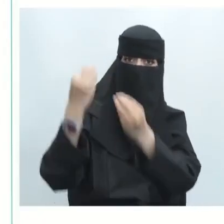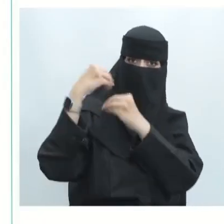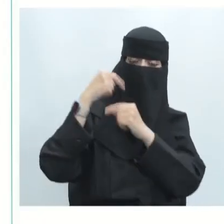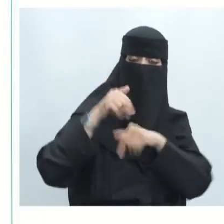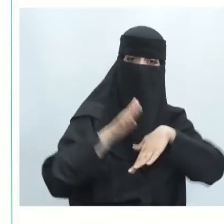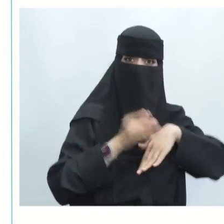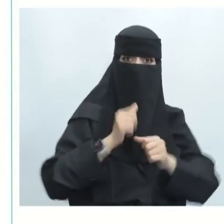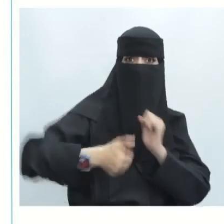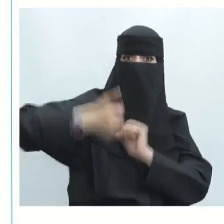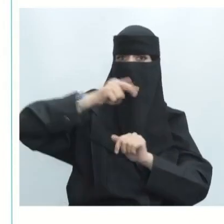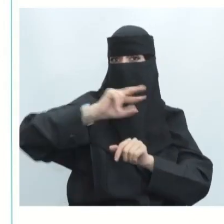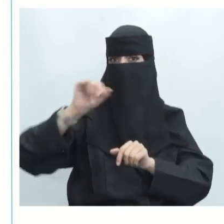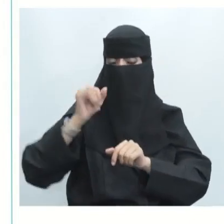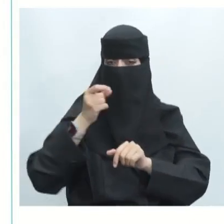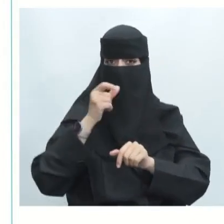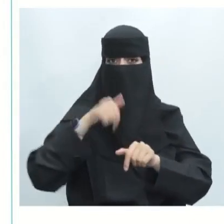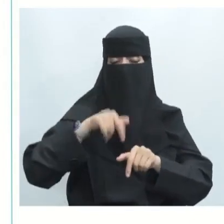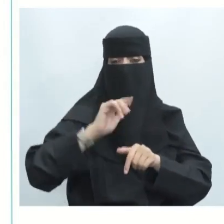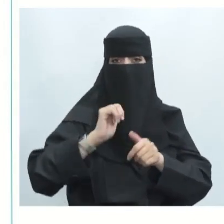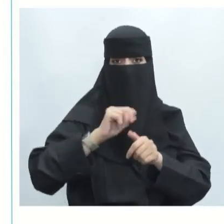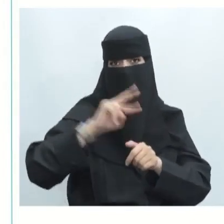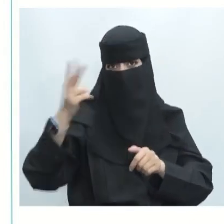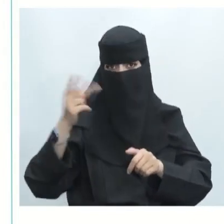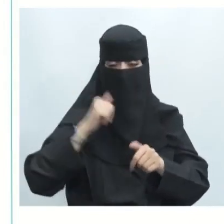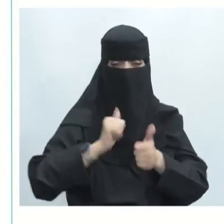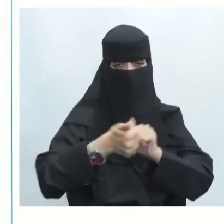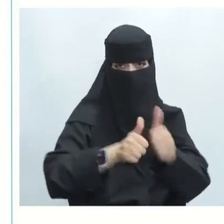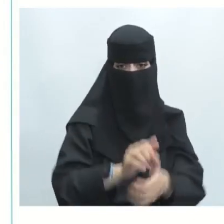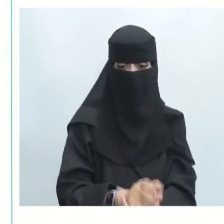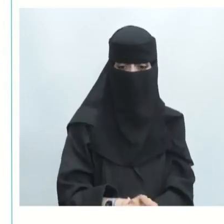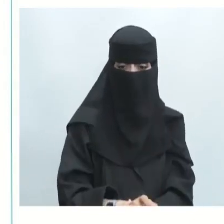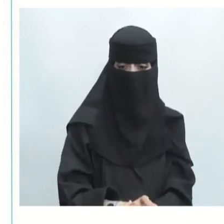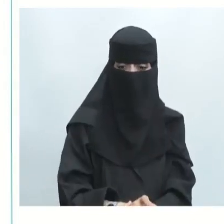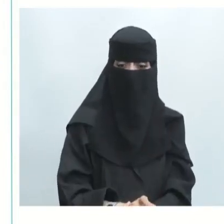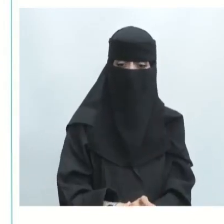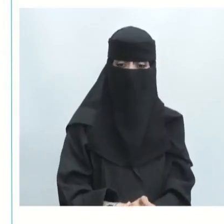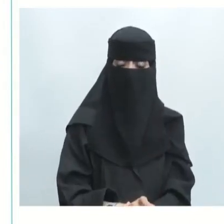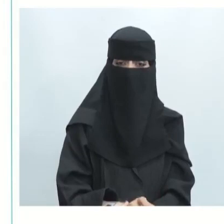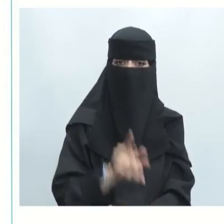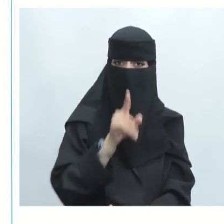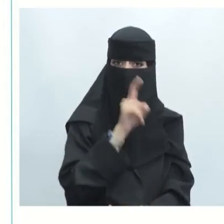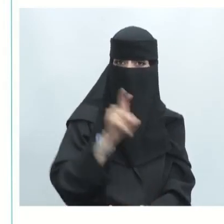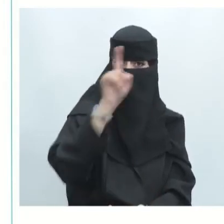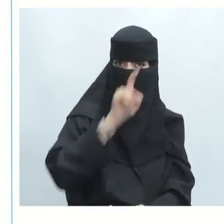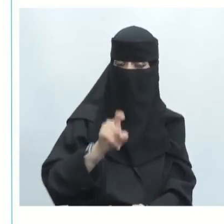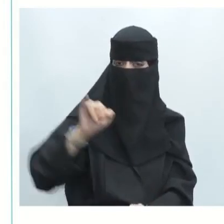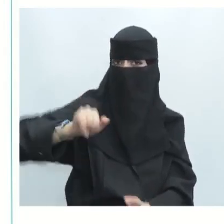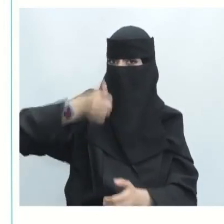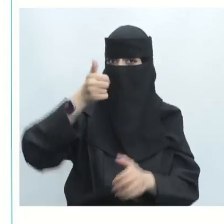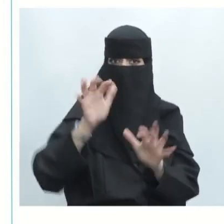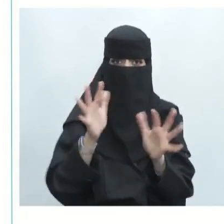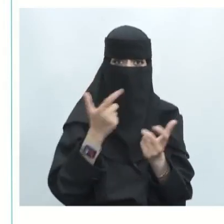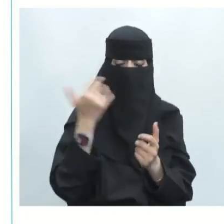خدمه افضل من الاخرين او المنافسين التخطيط يشبه او يشبه